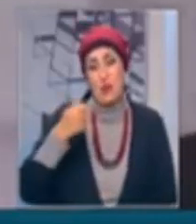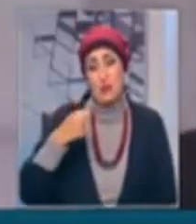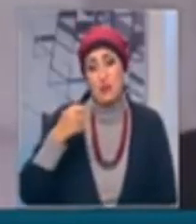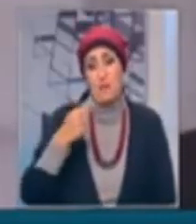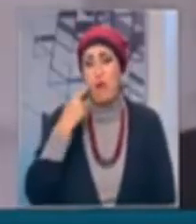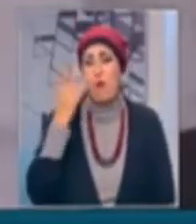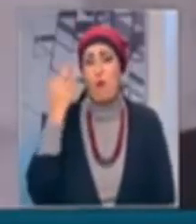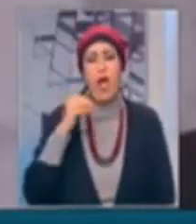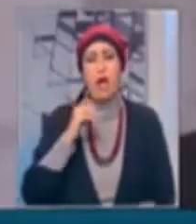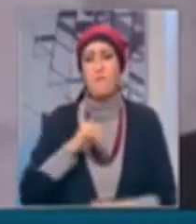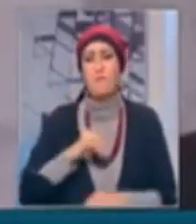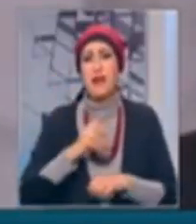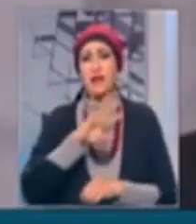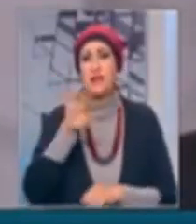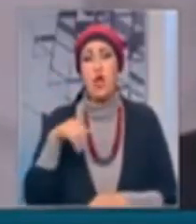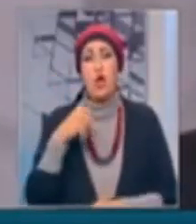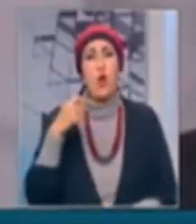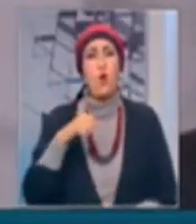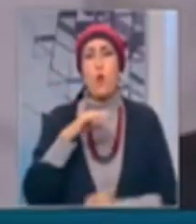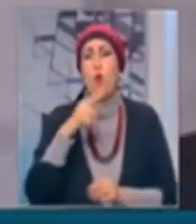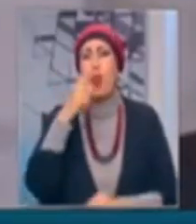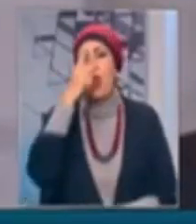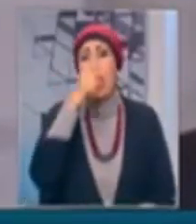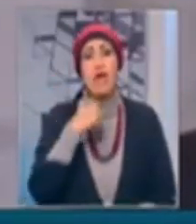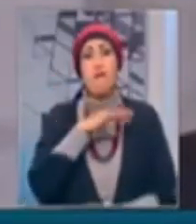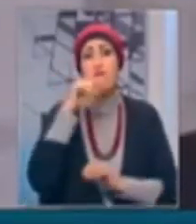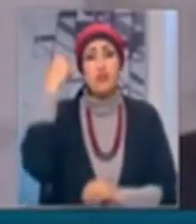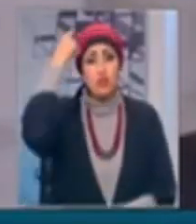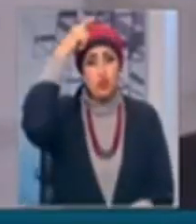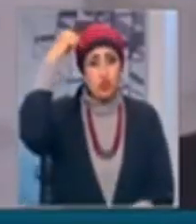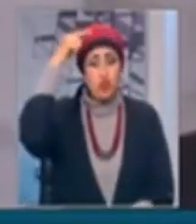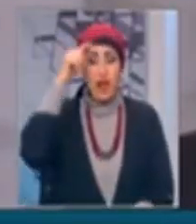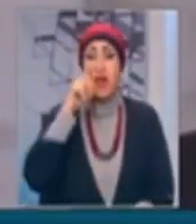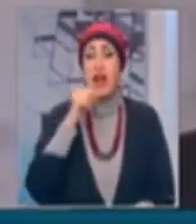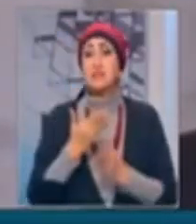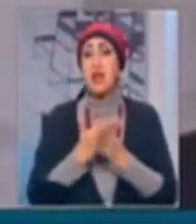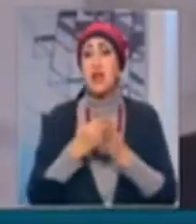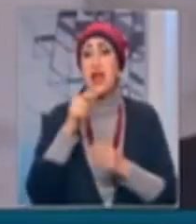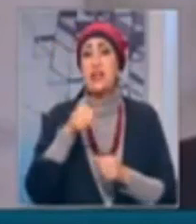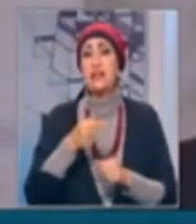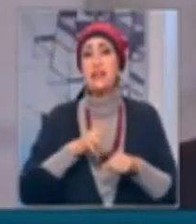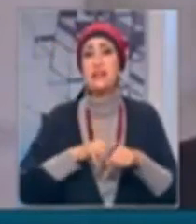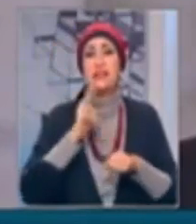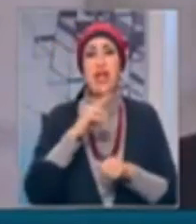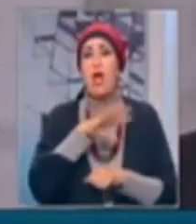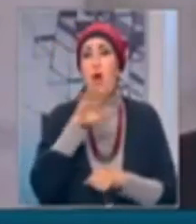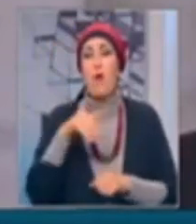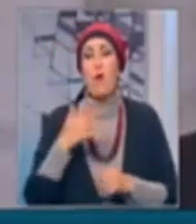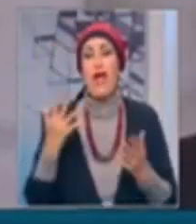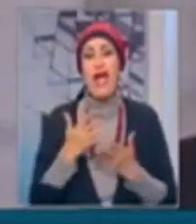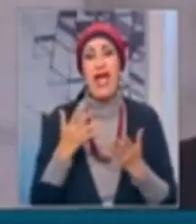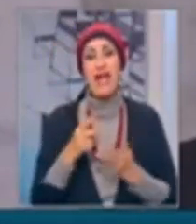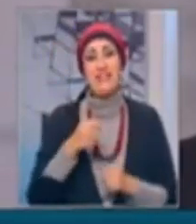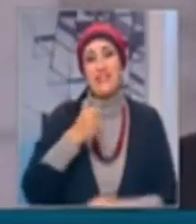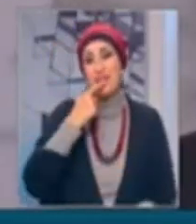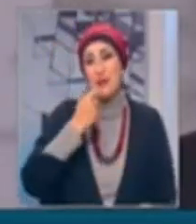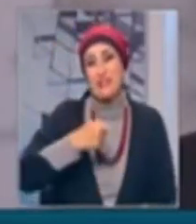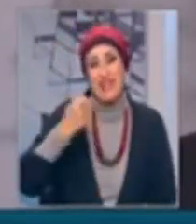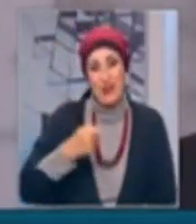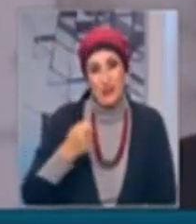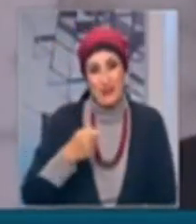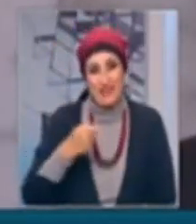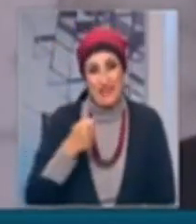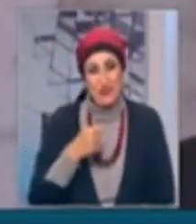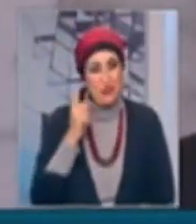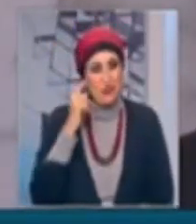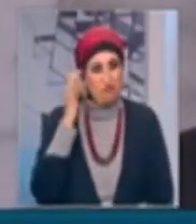وما اكدت عليه دار الافتاء المصريه والازهر الشريف من ان تهنئه اشقائنا باعيادهم هي من نوع البر